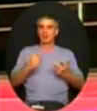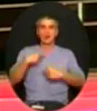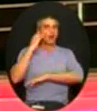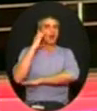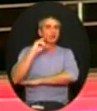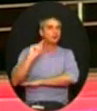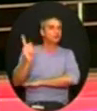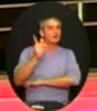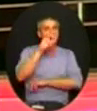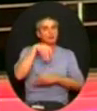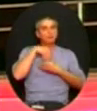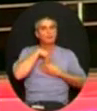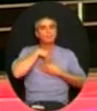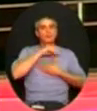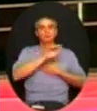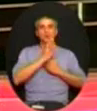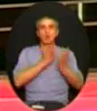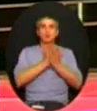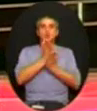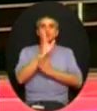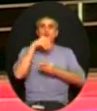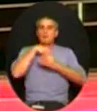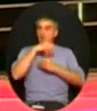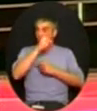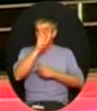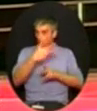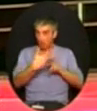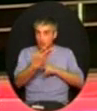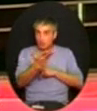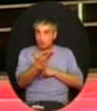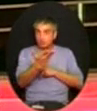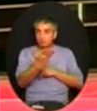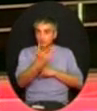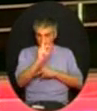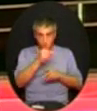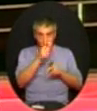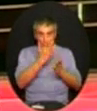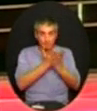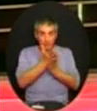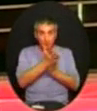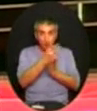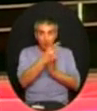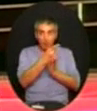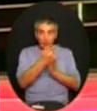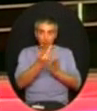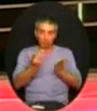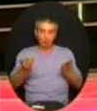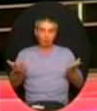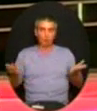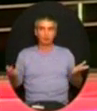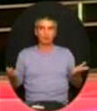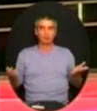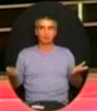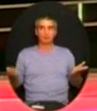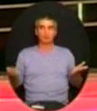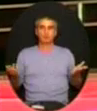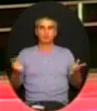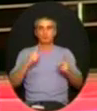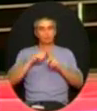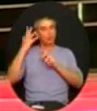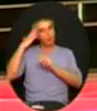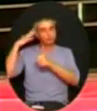להקשיב לקול הפנימי שלך, ליושר הפנימי, אם אתה אדם נקי כפיים ויש כאלה, וללכת כמו